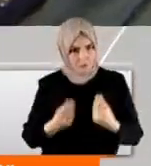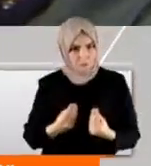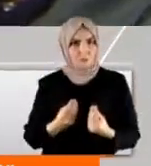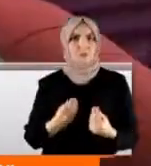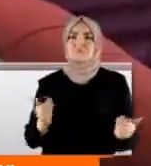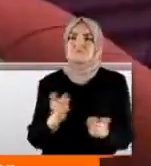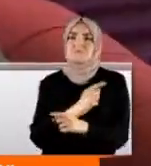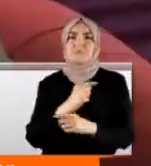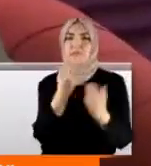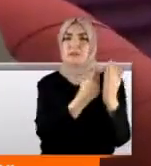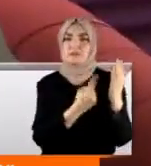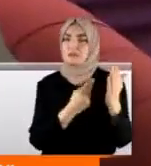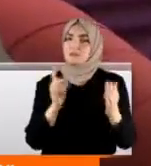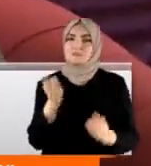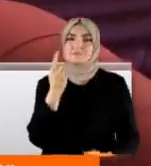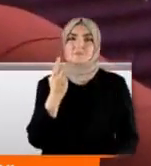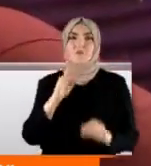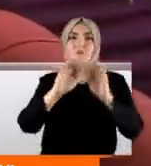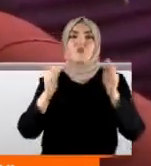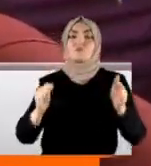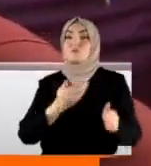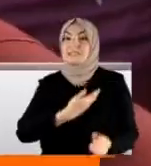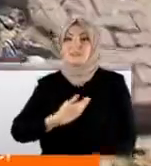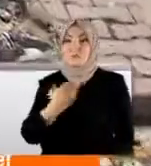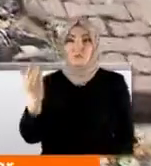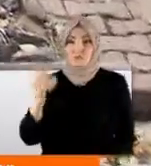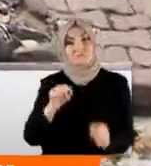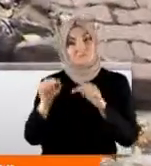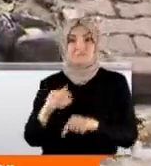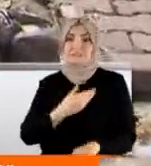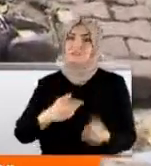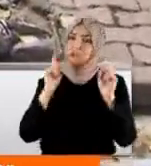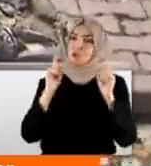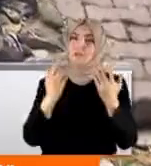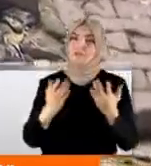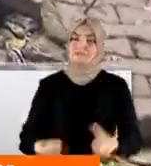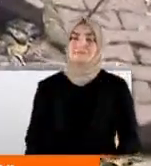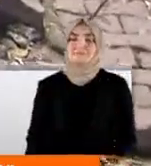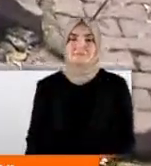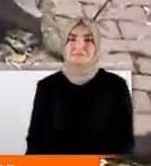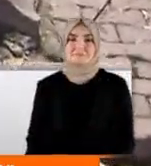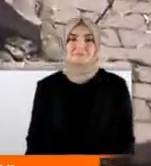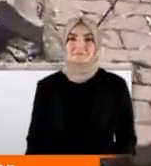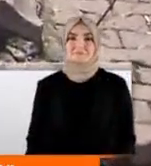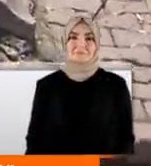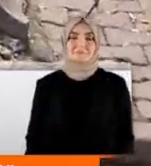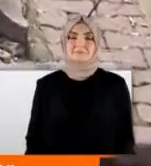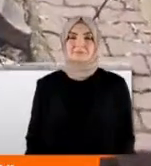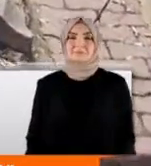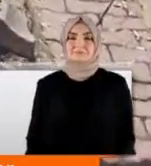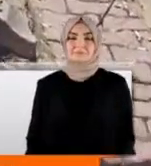Değişik bir tasarım yaptık. İnşallah Vosvos severler bunu da severler. Onun arabasına güzel.